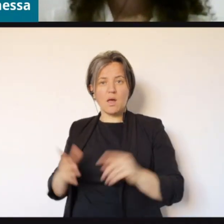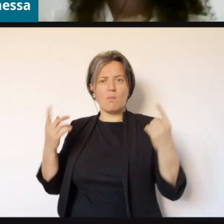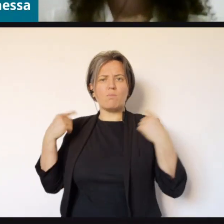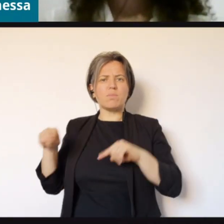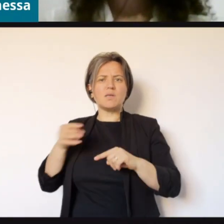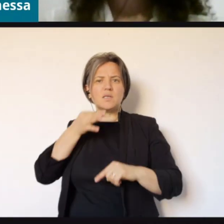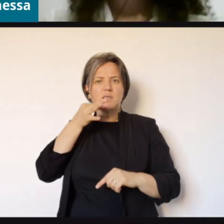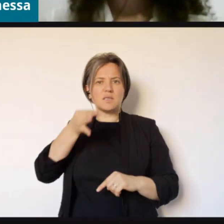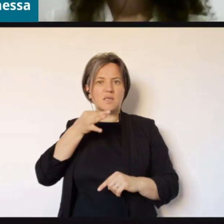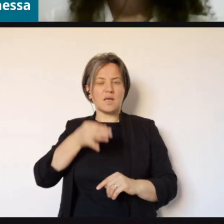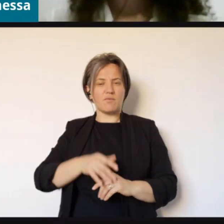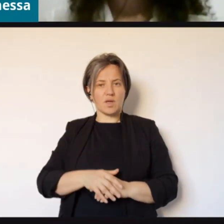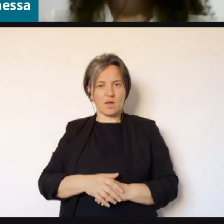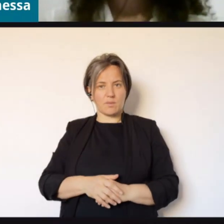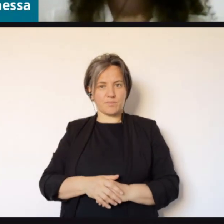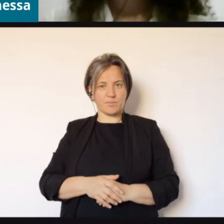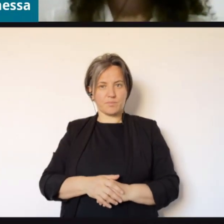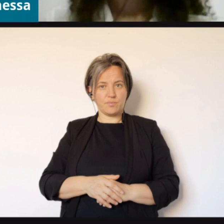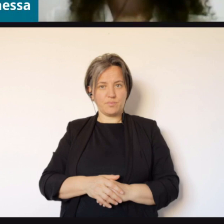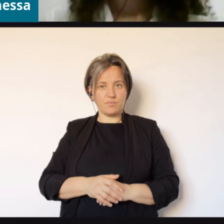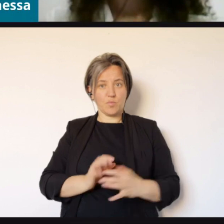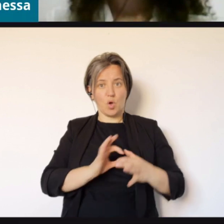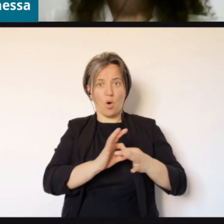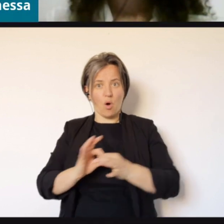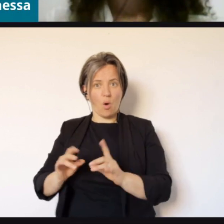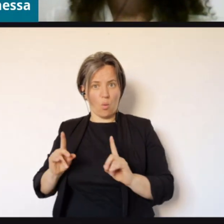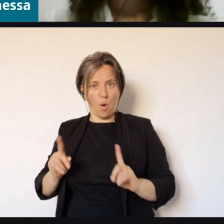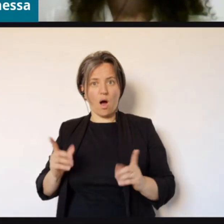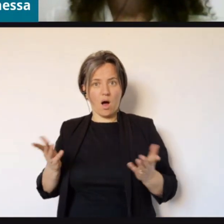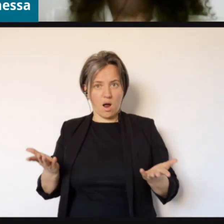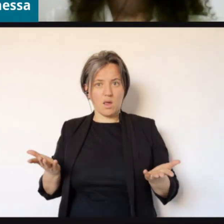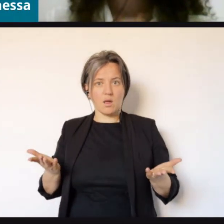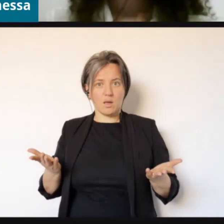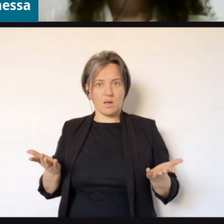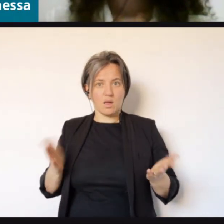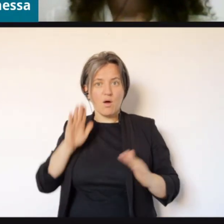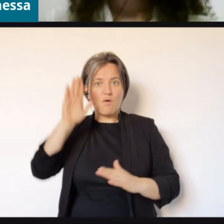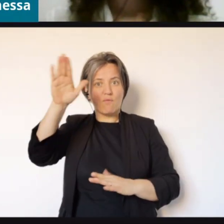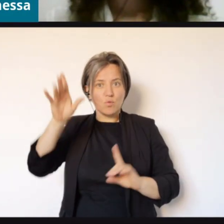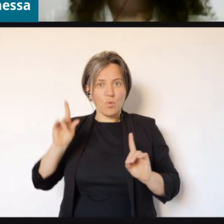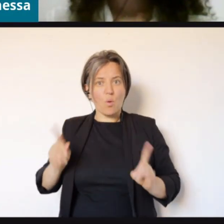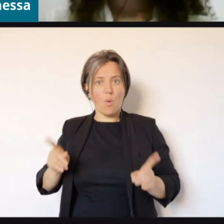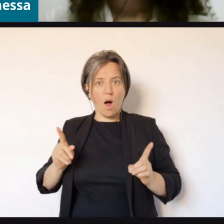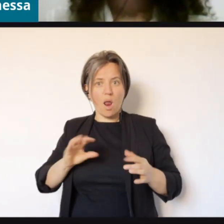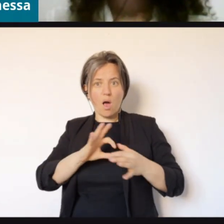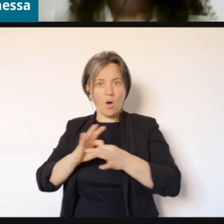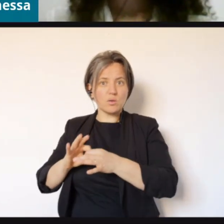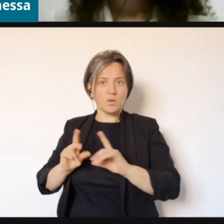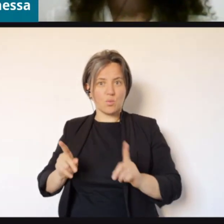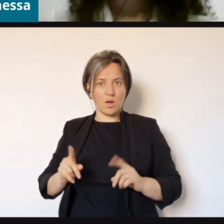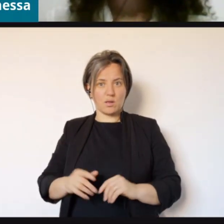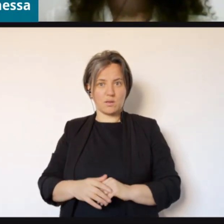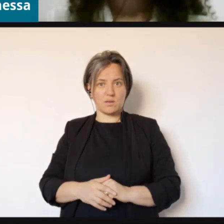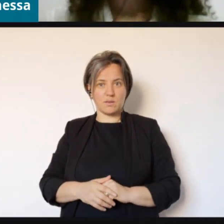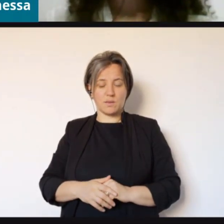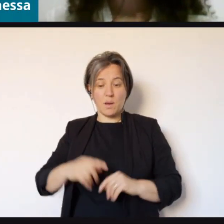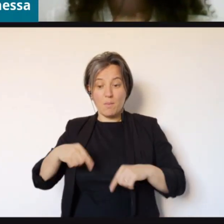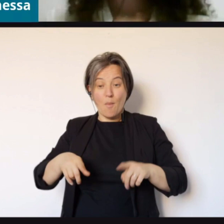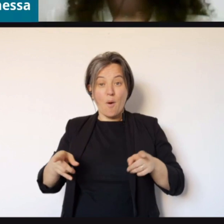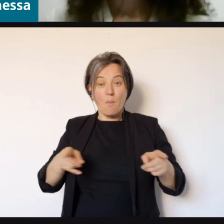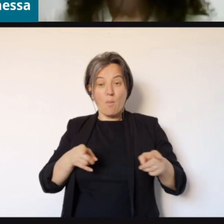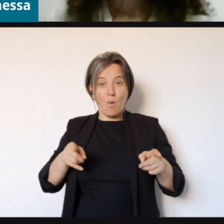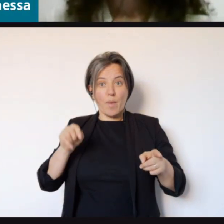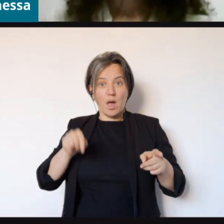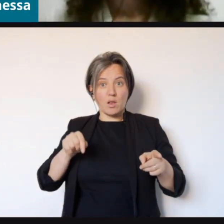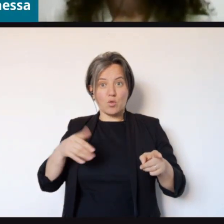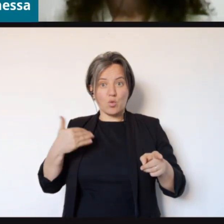Che significa questo? Che quali ricadute avremo in futuro rispetto a